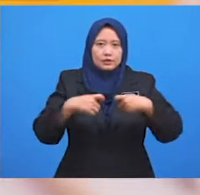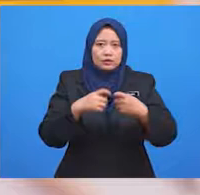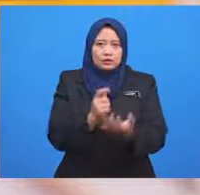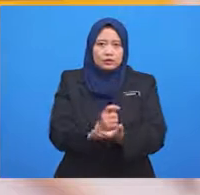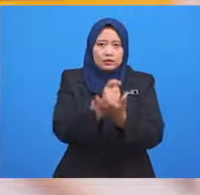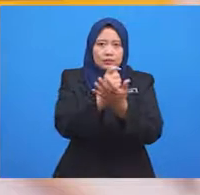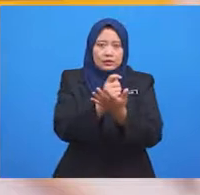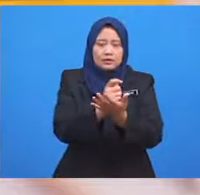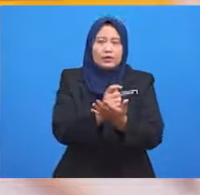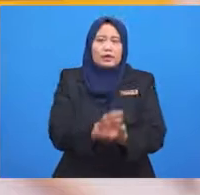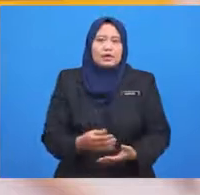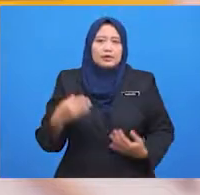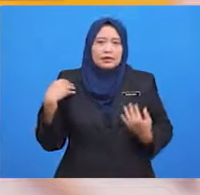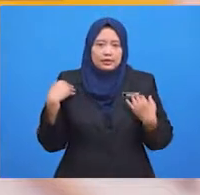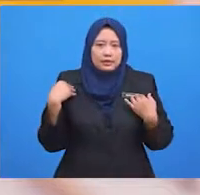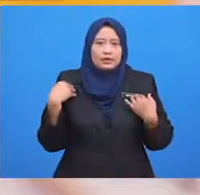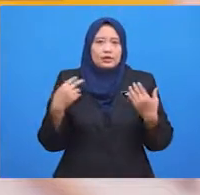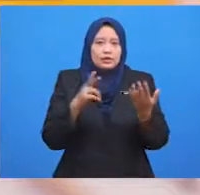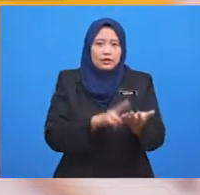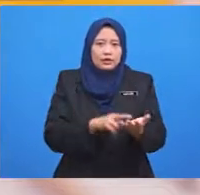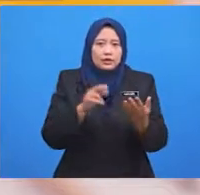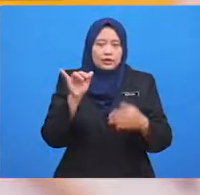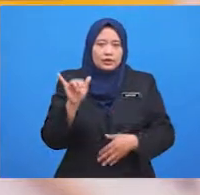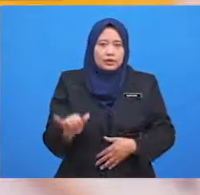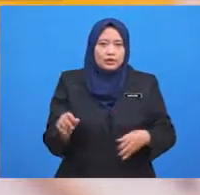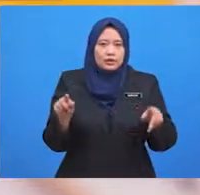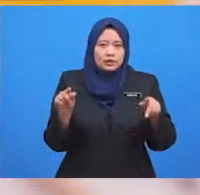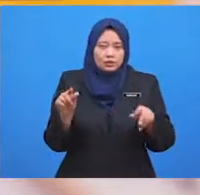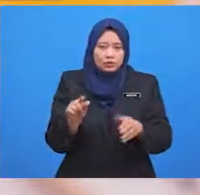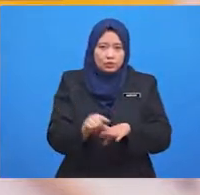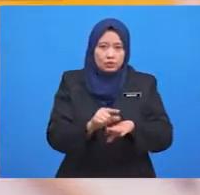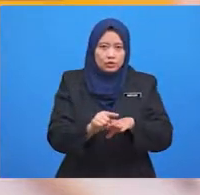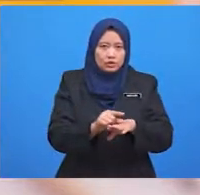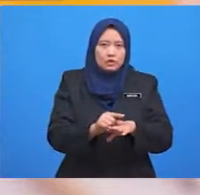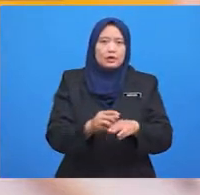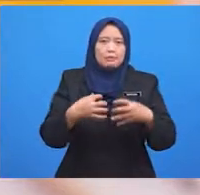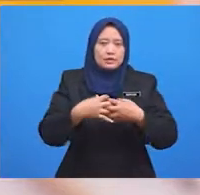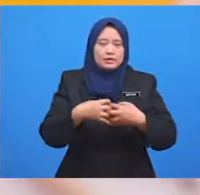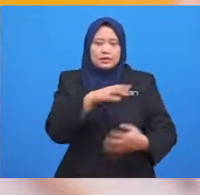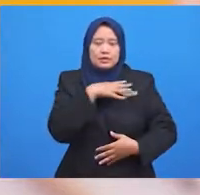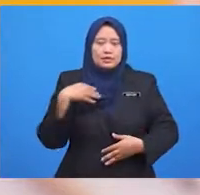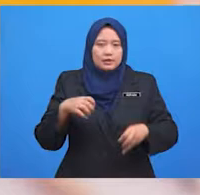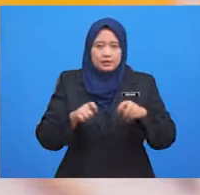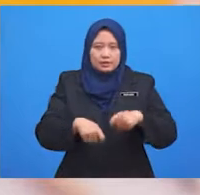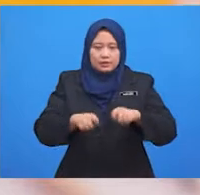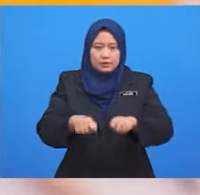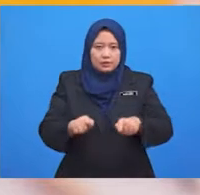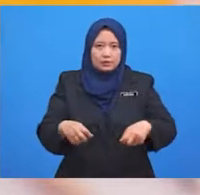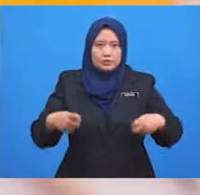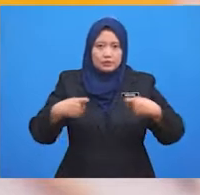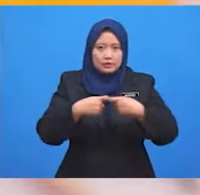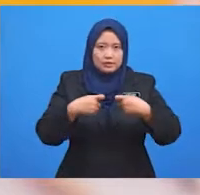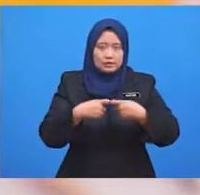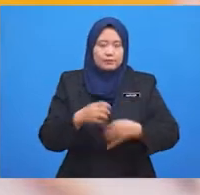Elektroterapi merupakan satu rawatan yang menggunakan mesin dan arus elektrik. Jadi, perkhidmatan